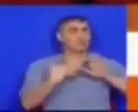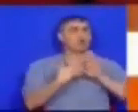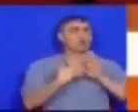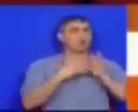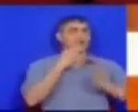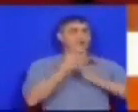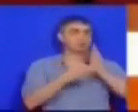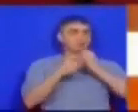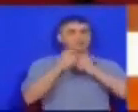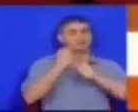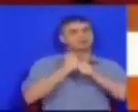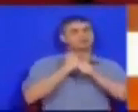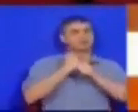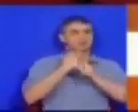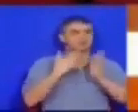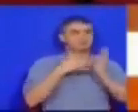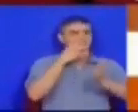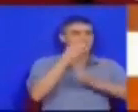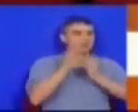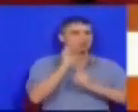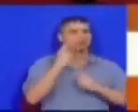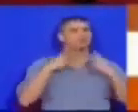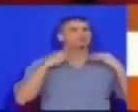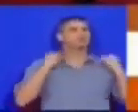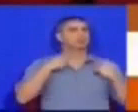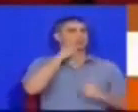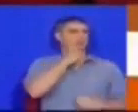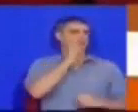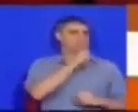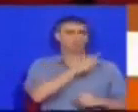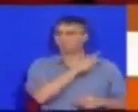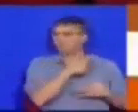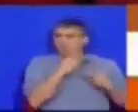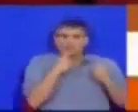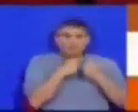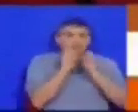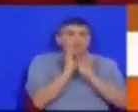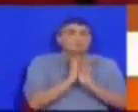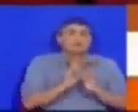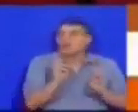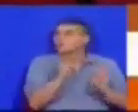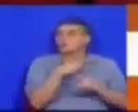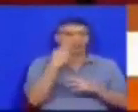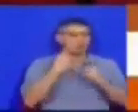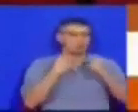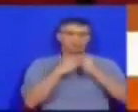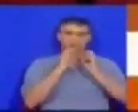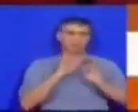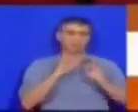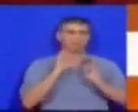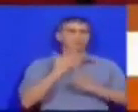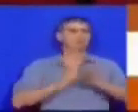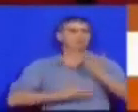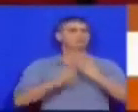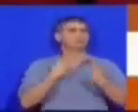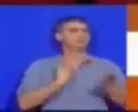ולאדם שמתעסק בחקירות, שנאמר צווארון לבן, אין שום קשר בכלל ולא יכול להיות שום קשר של